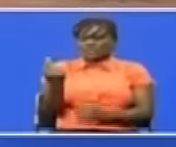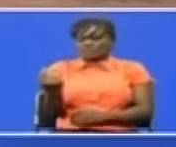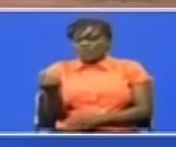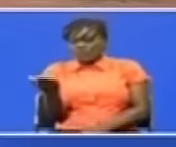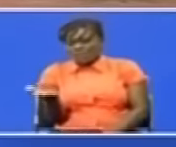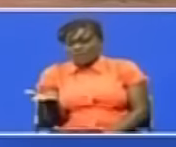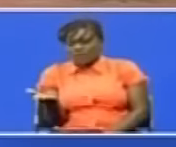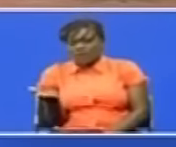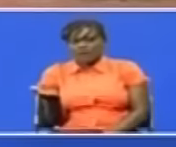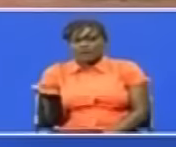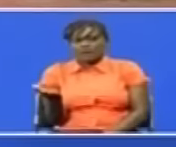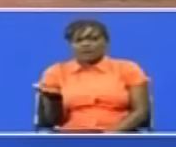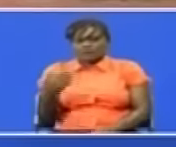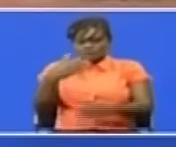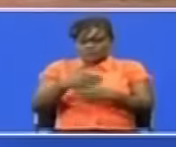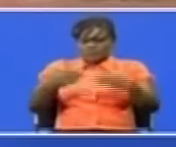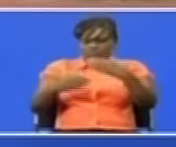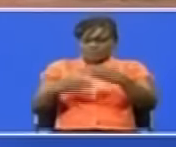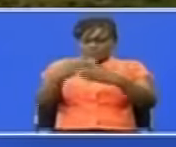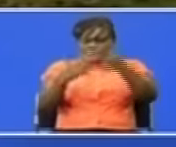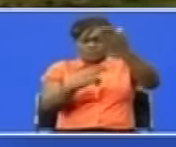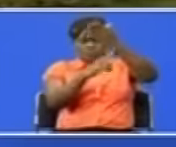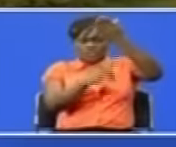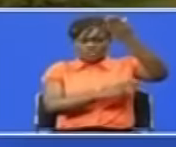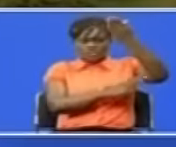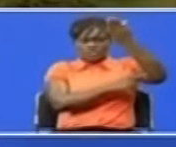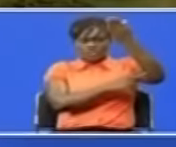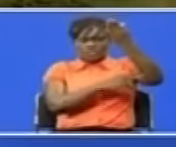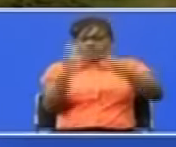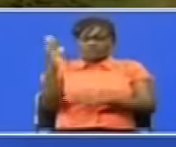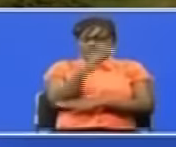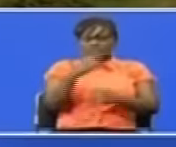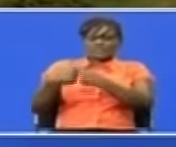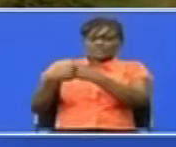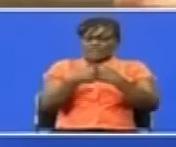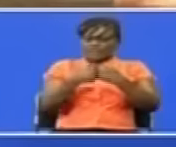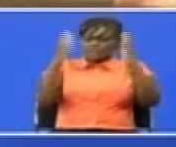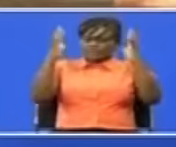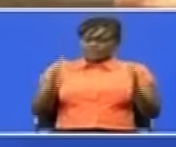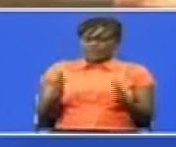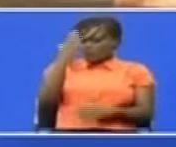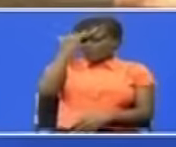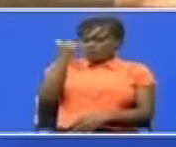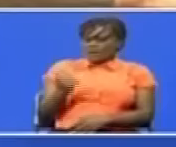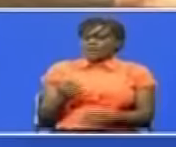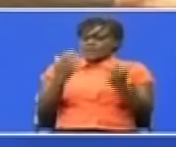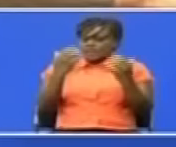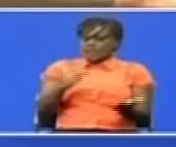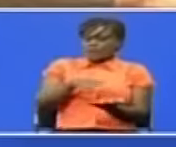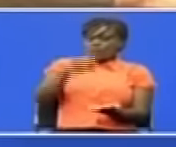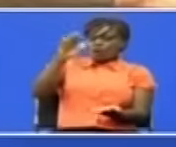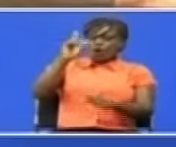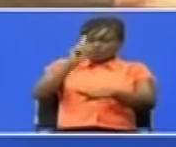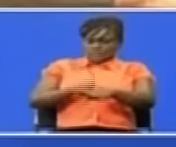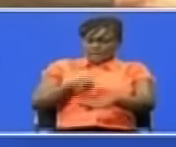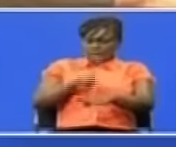subgrade. Ujenzi wa madaraja hasa katika mbuga za wanyama umekuwa changamoto kuu, ikizingatiwa kuwa unahitaji muda zaidi,